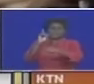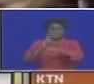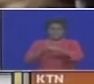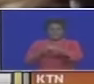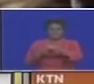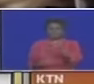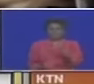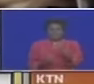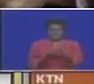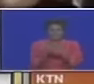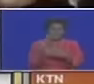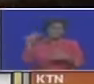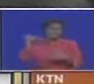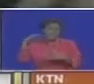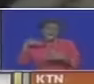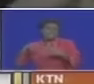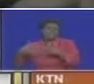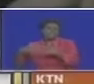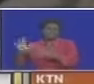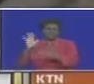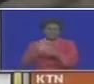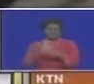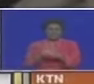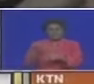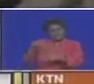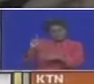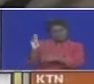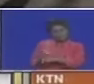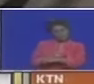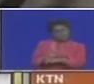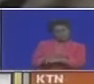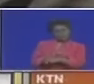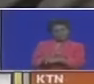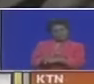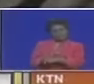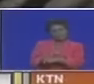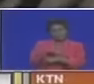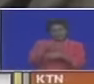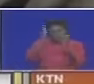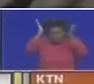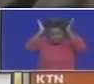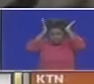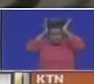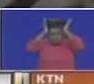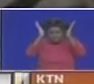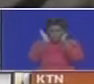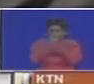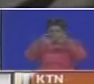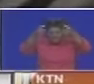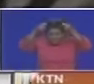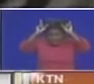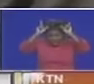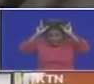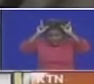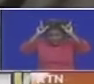husababisha uvujaji mwingi wa damu. They will use donkeys or camel to take the